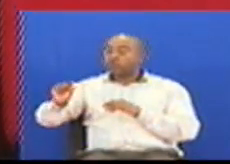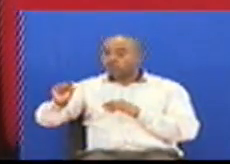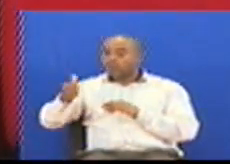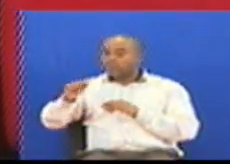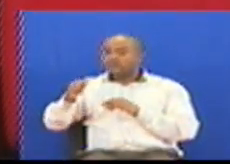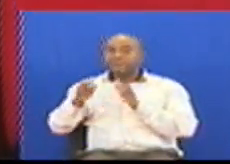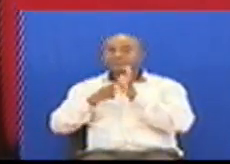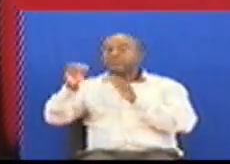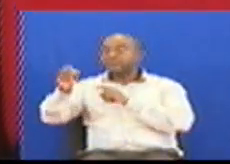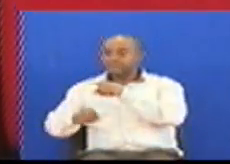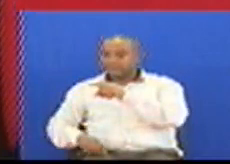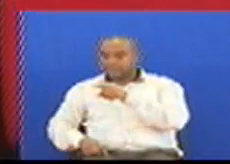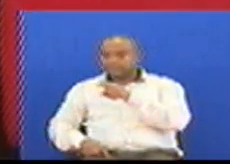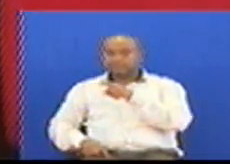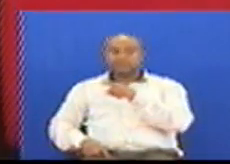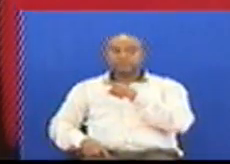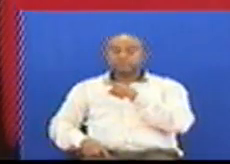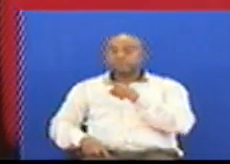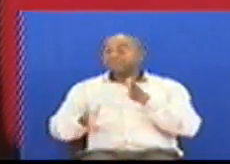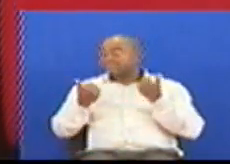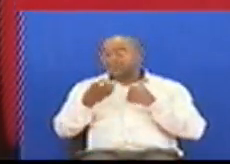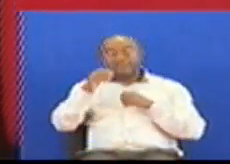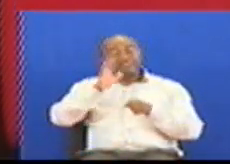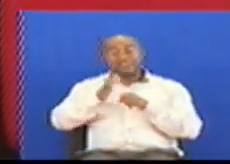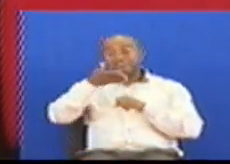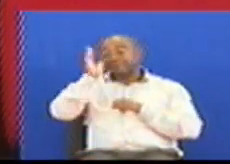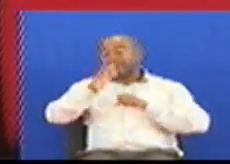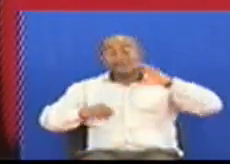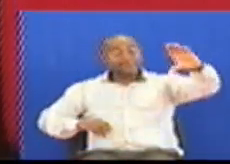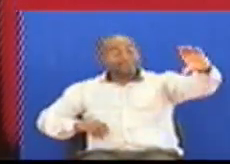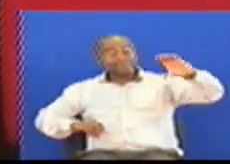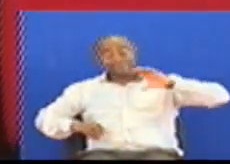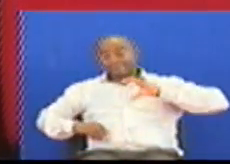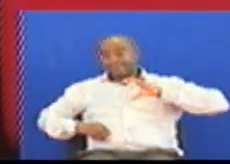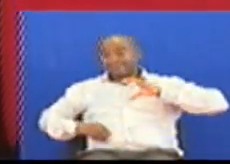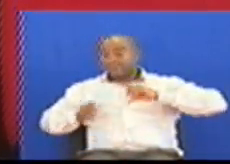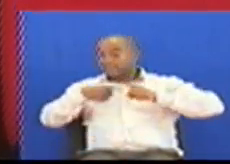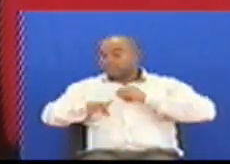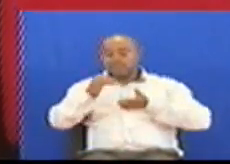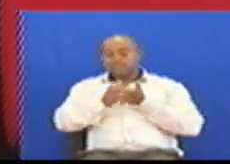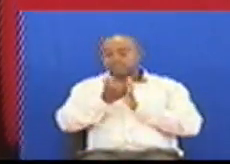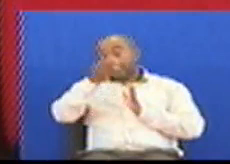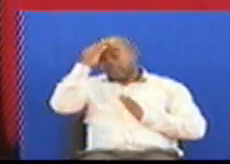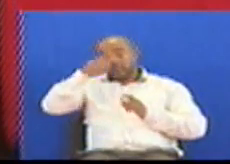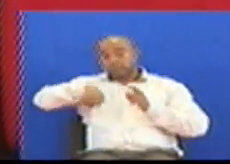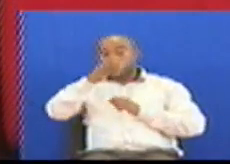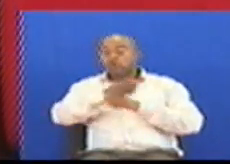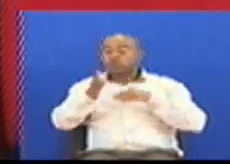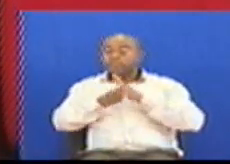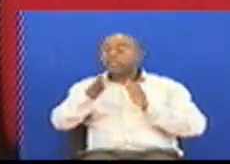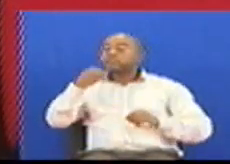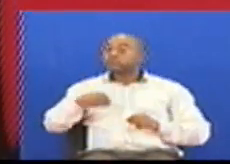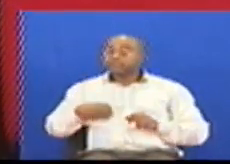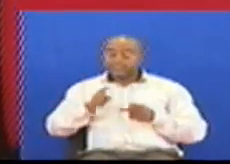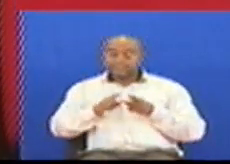milioni 80. Kwa hiyo ni fedha nyingi ambazo zimetolewa kwenye sekta ya elimu, elimu msingi na